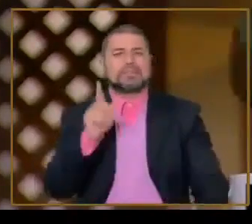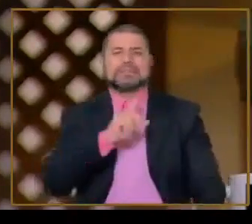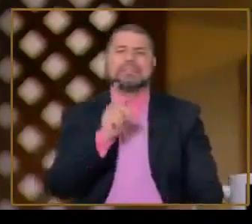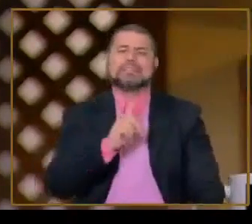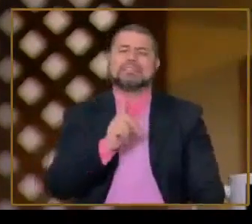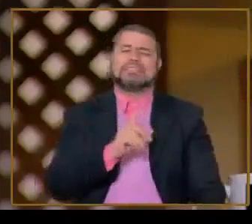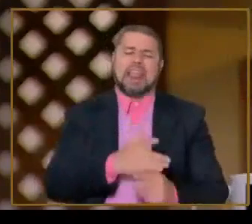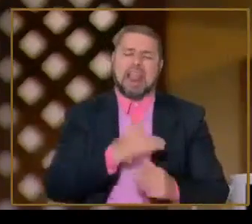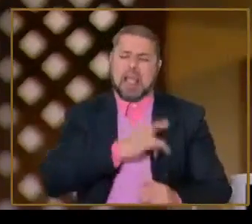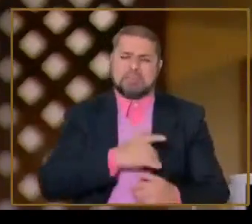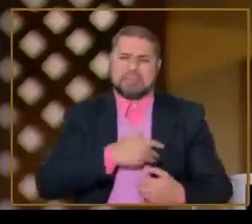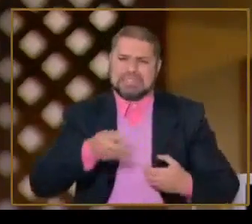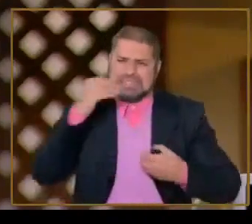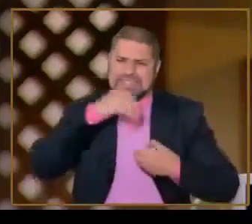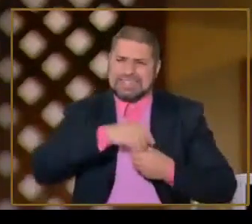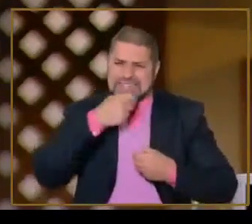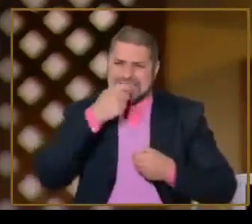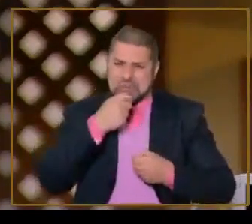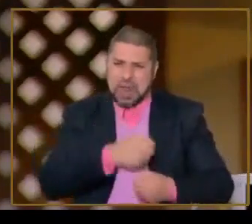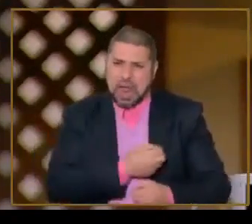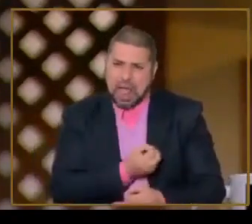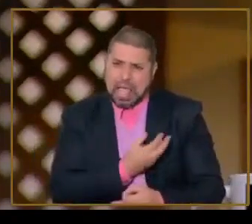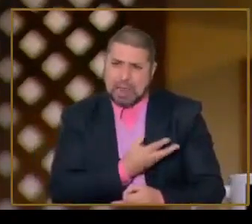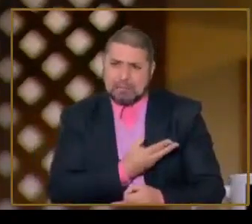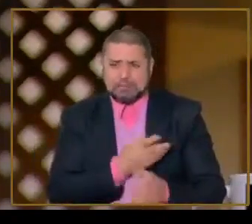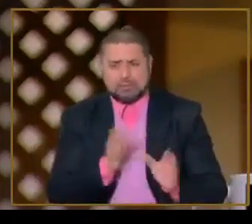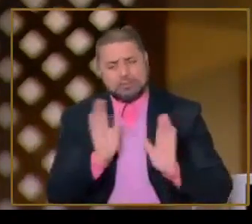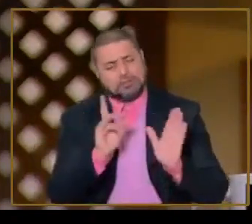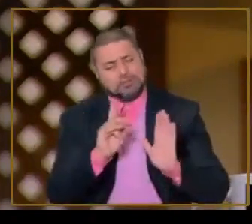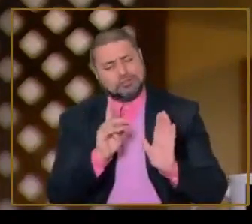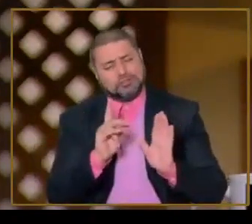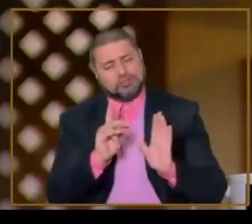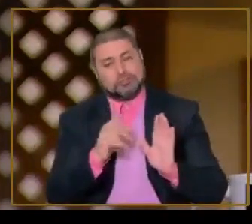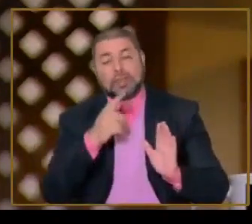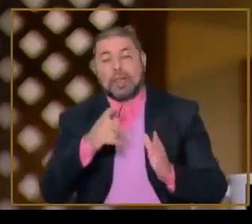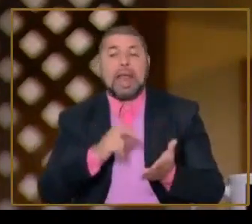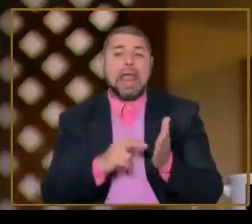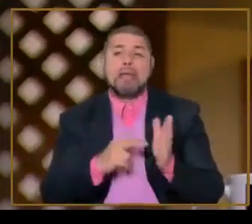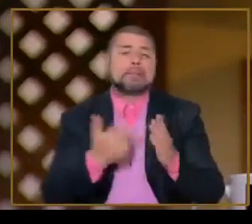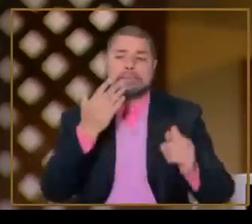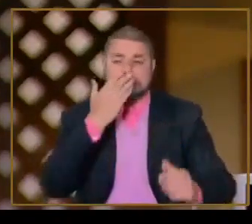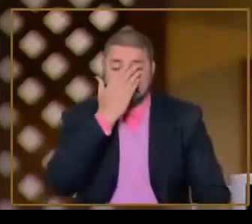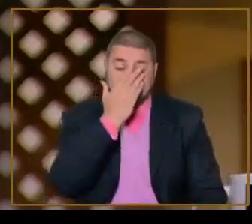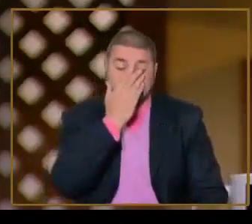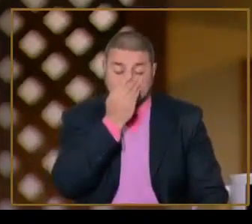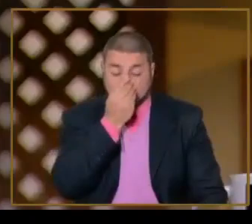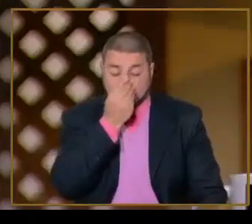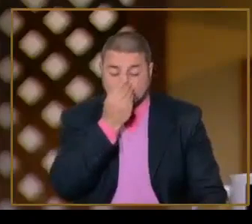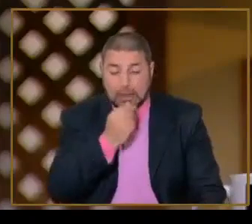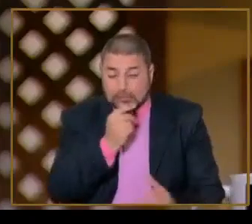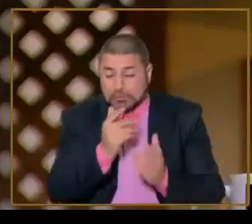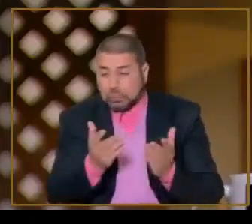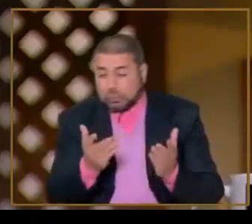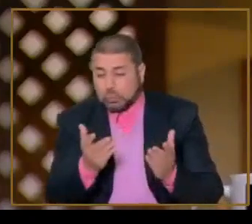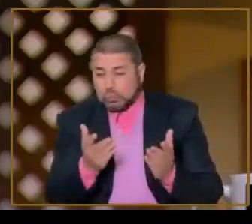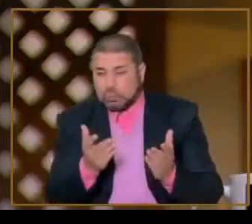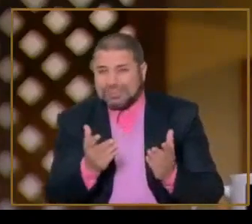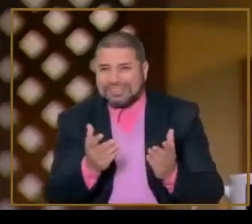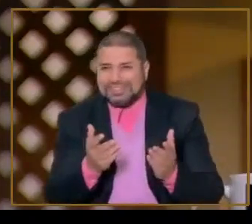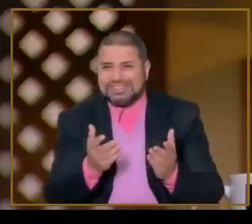انا ما قلب لا لا لا لا طيب بس هنعمل ايه يعني